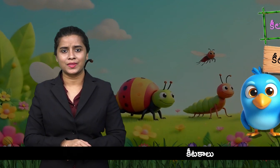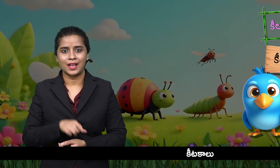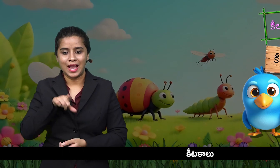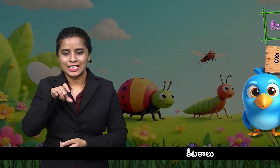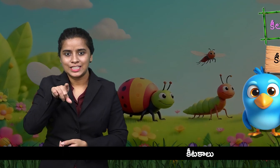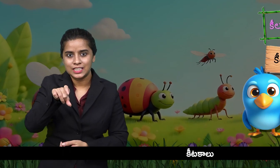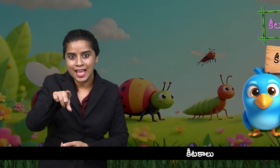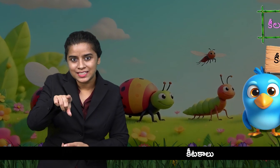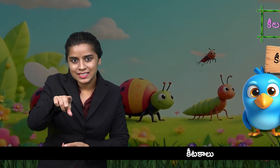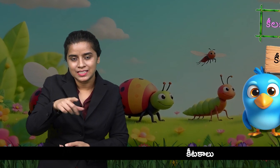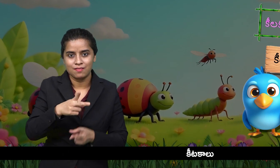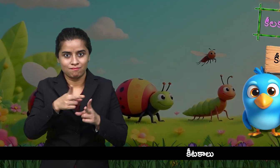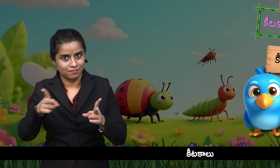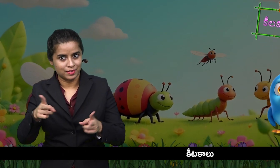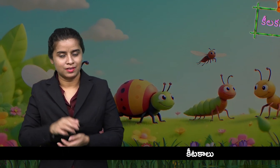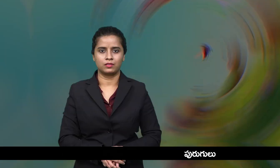కీటకాలు,